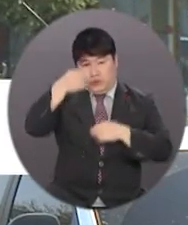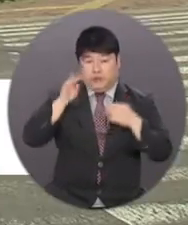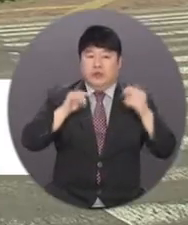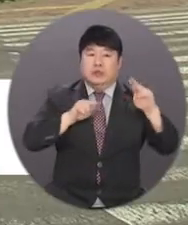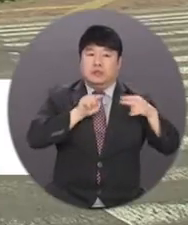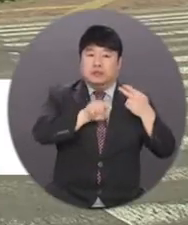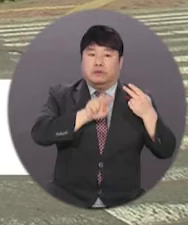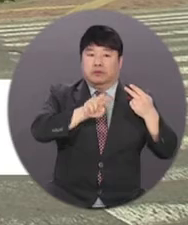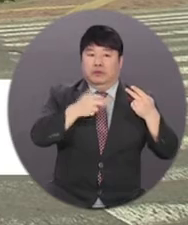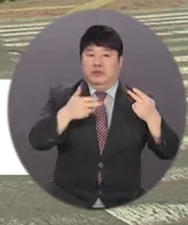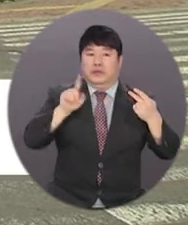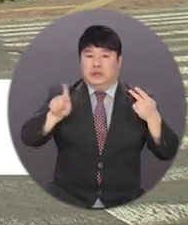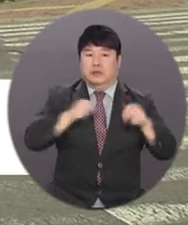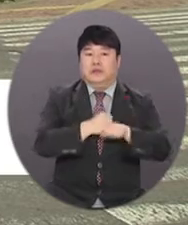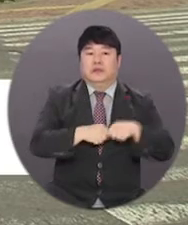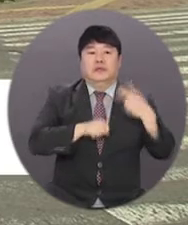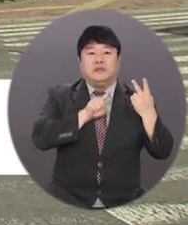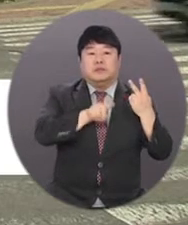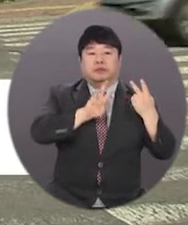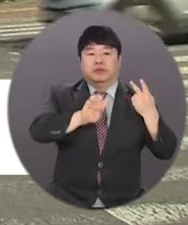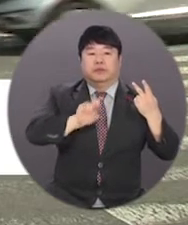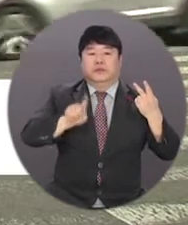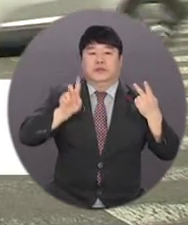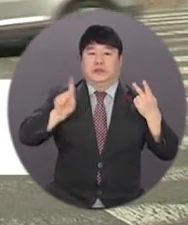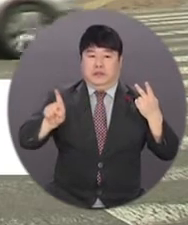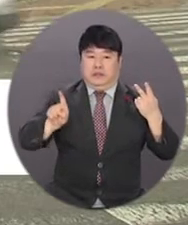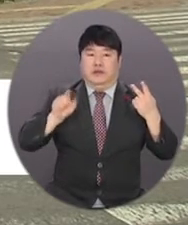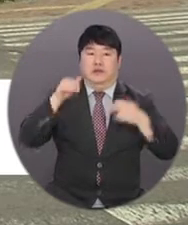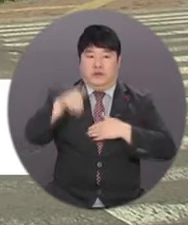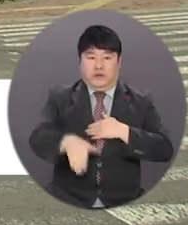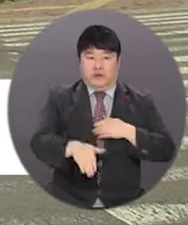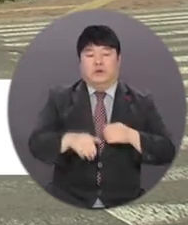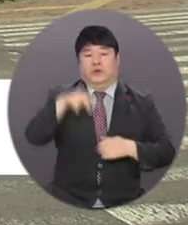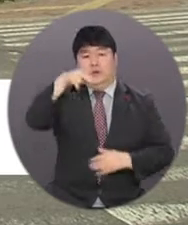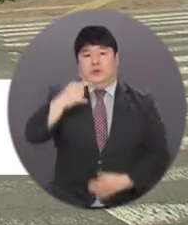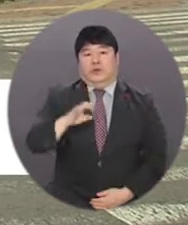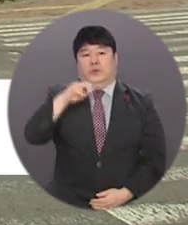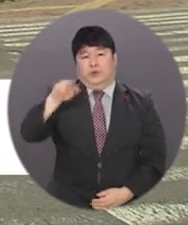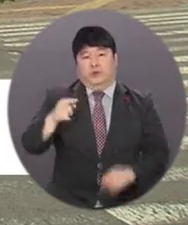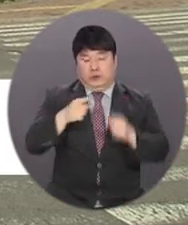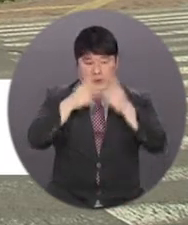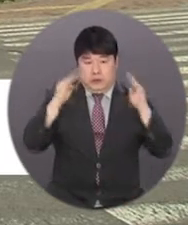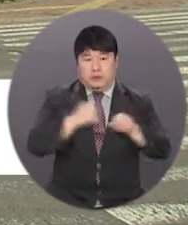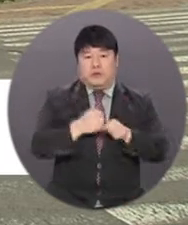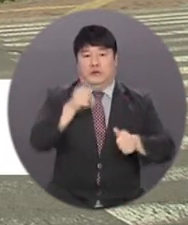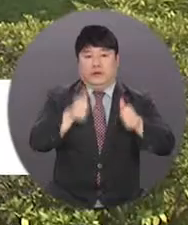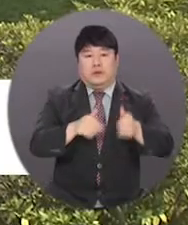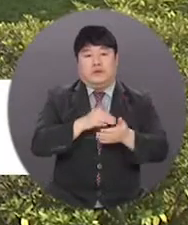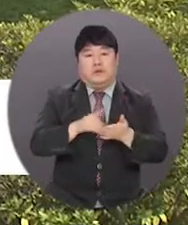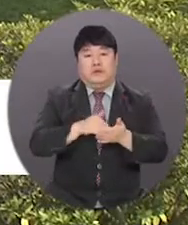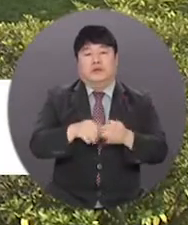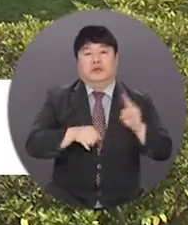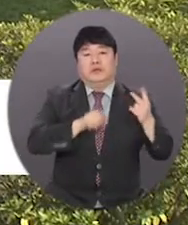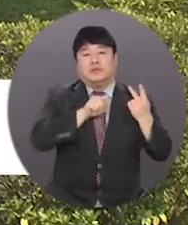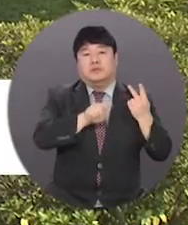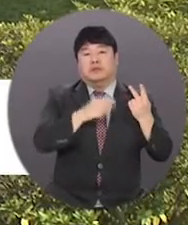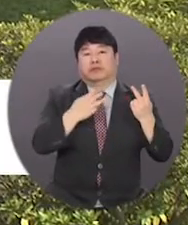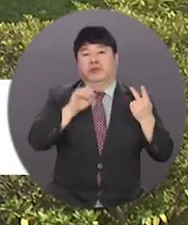2.78대 1에서 2.31대 1로 하락했습니다. 동신대의 경우도 경쟁률이 2.3대